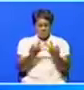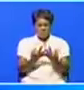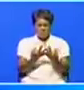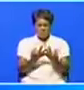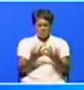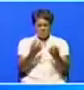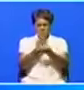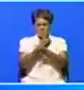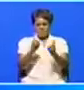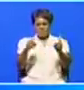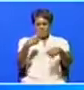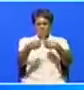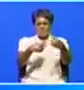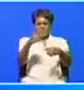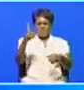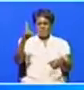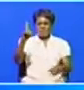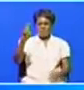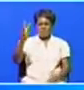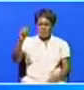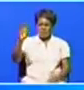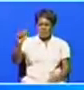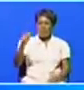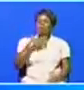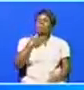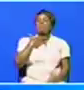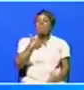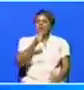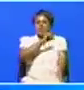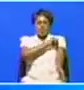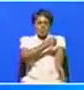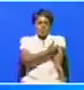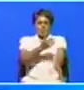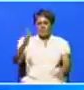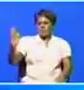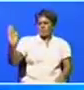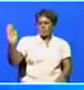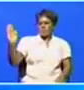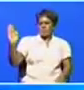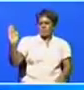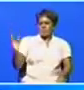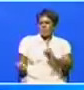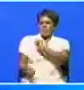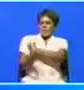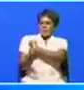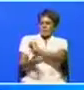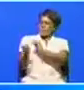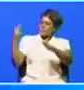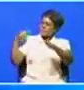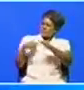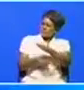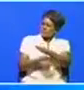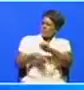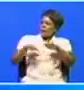Chama cha Demokrasia na Maendeleo Chadema cha nchini Tanzania kimetaka mamlaka za usalama nchini humo kutoa maelezo ya kina